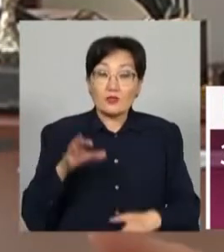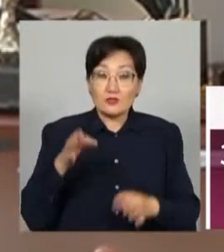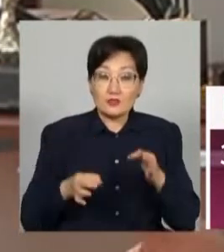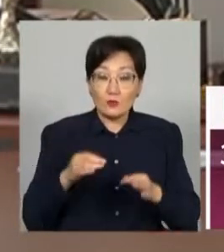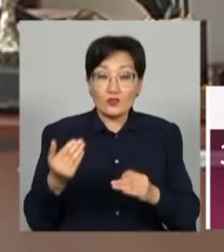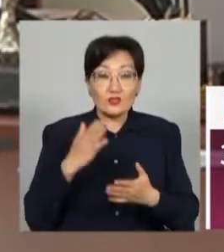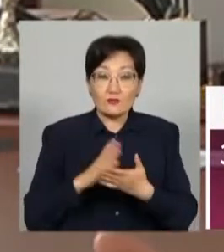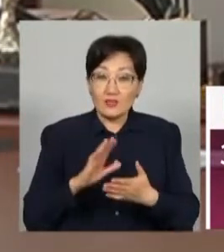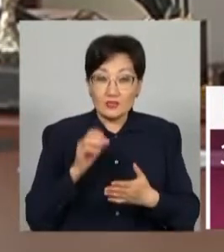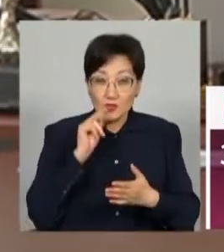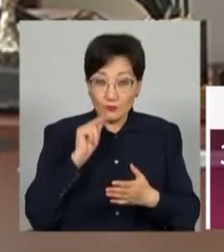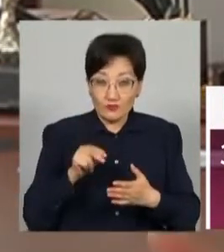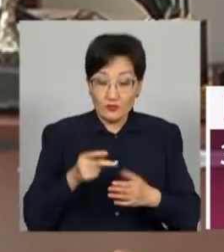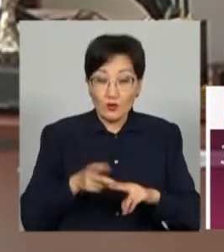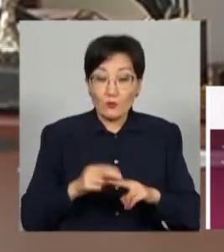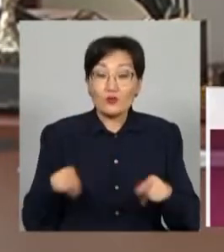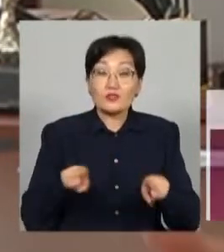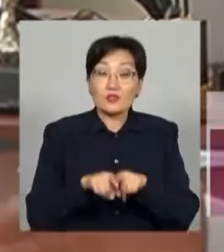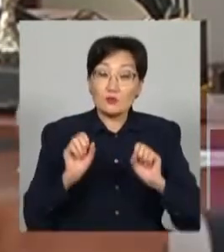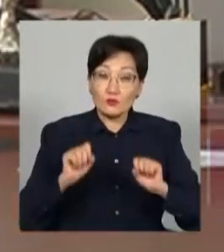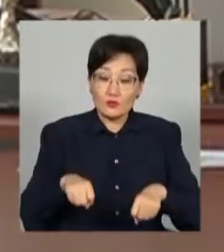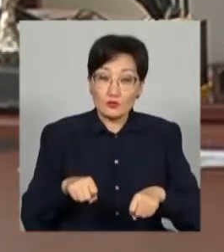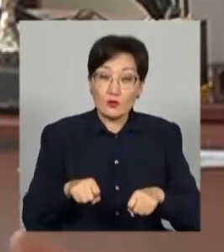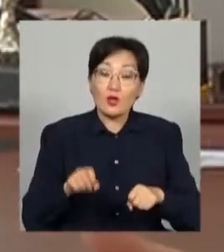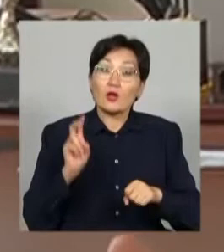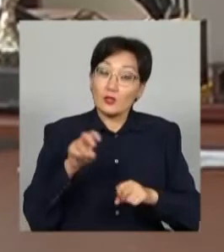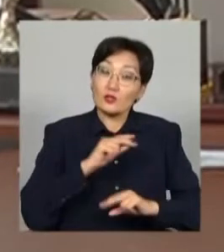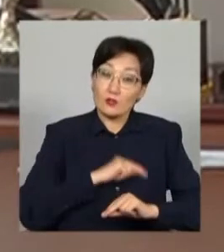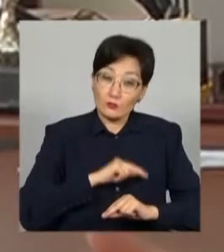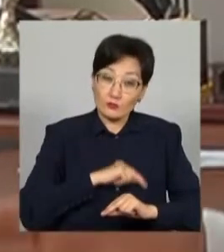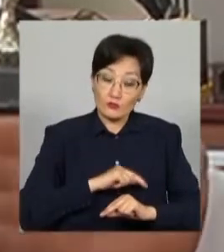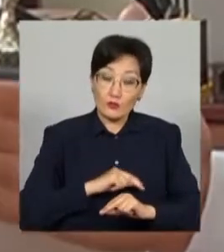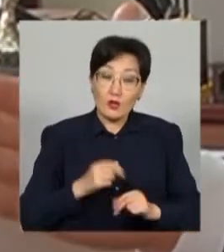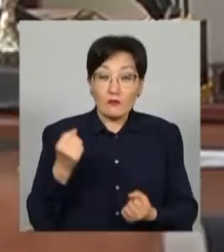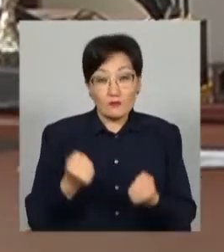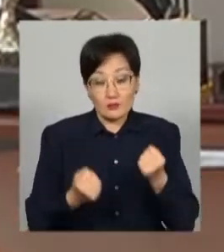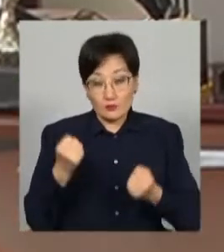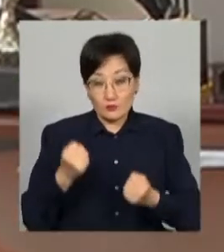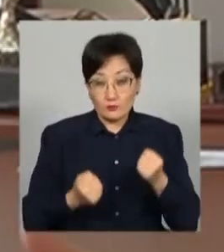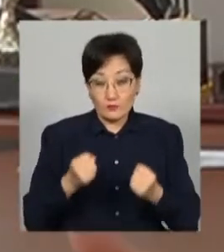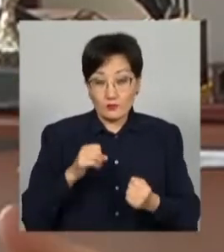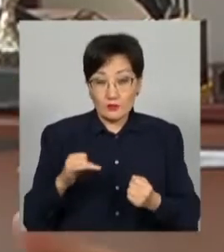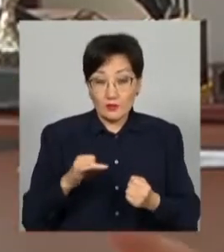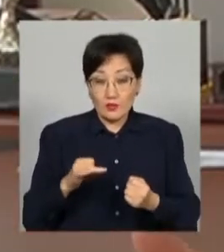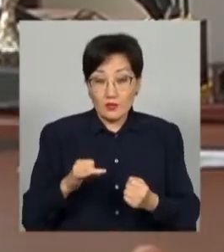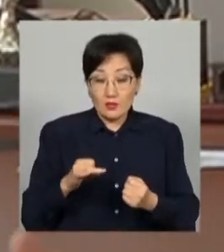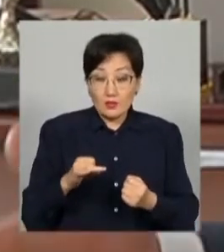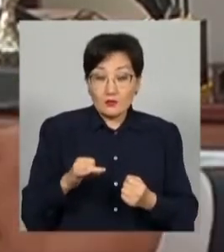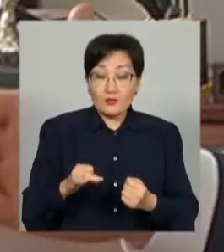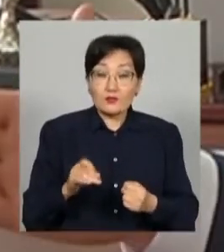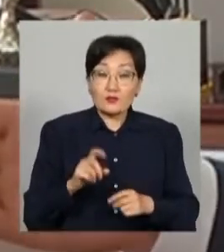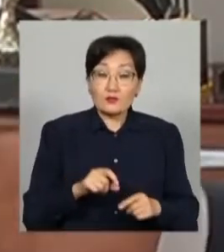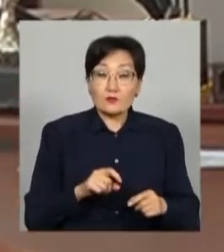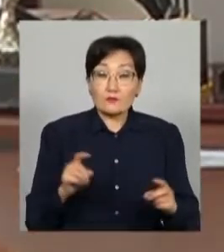не считается виновным. Поэтому он также может ходить на работу, водить автотранспорт, как скажем,